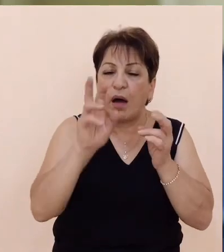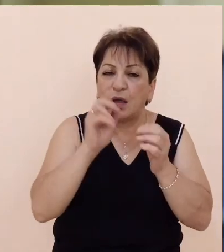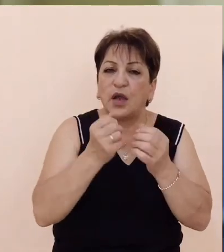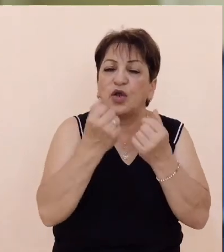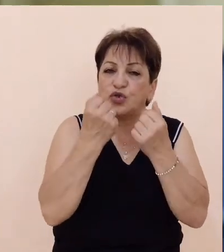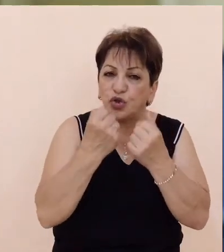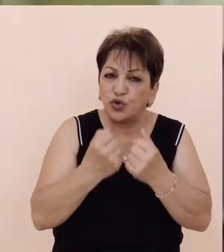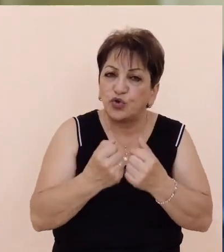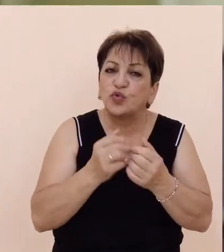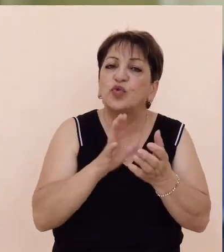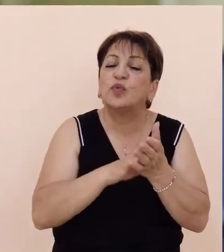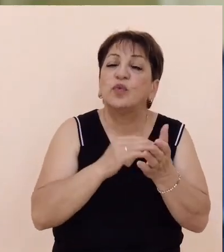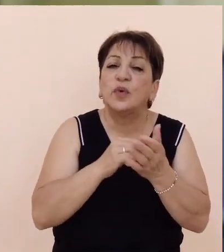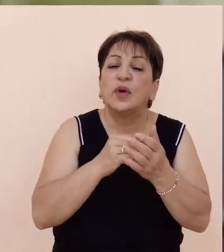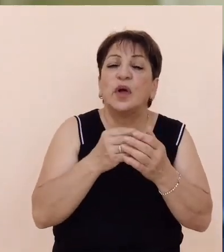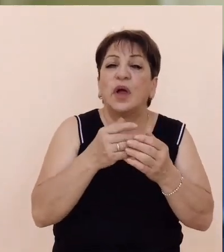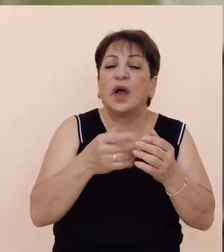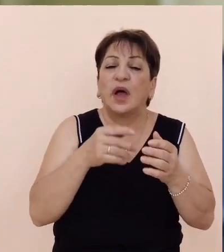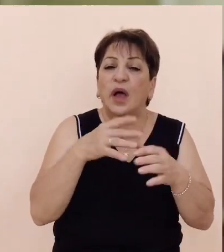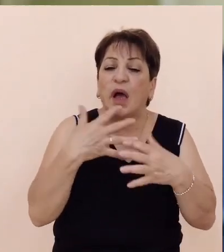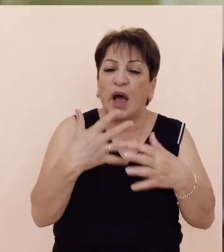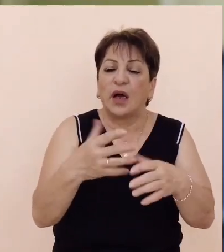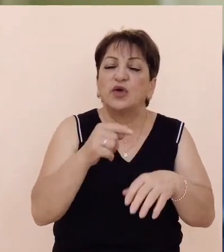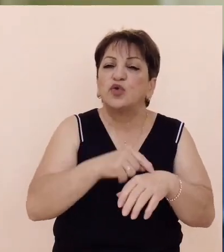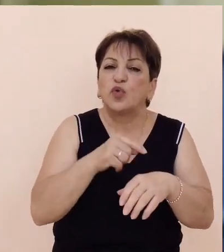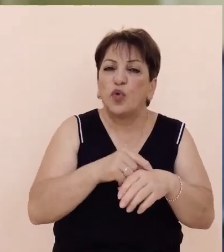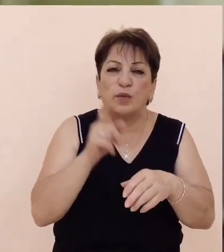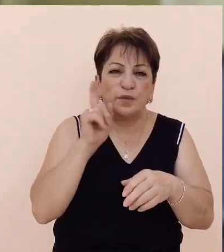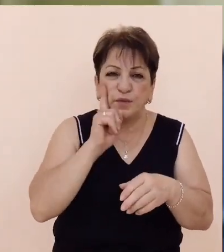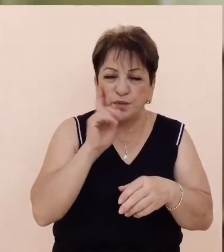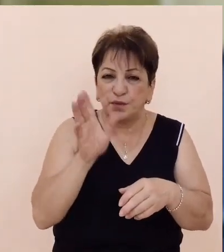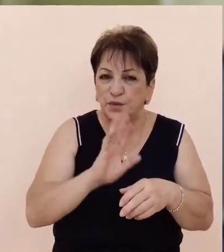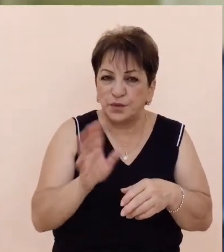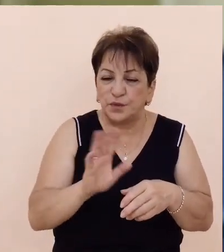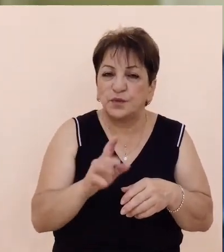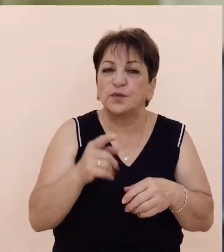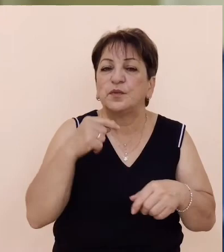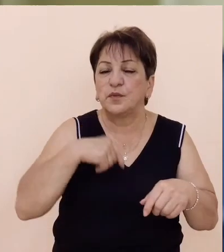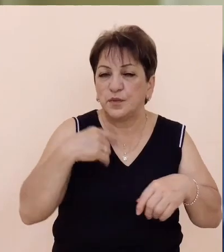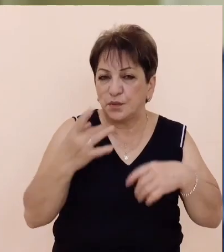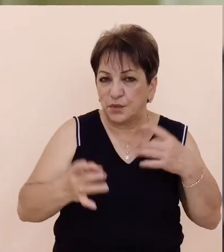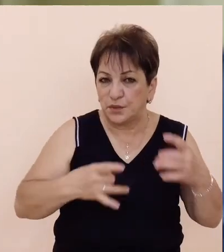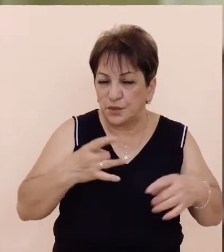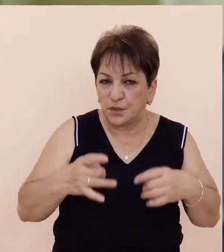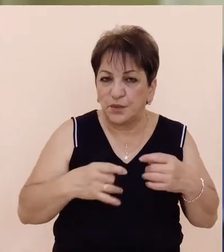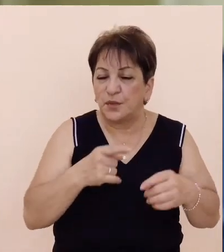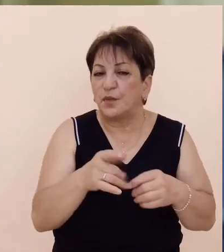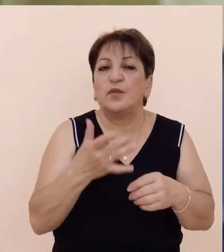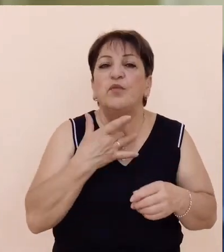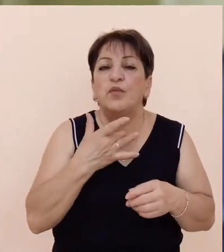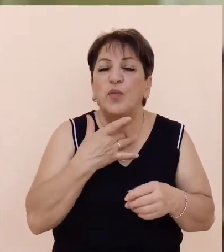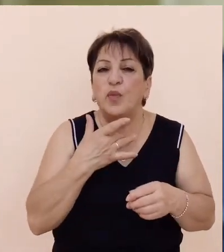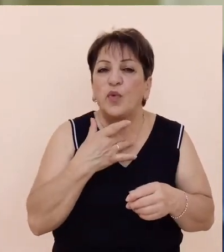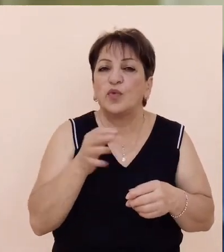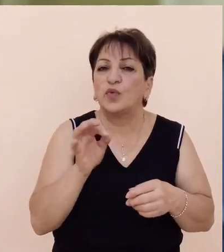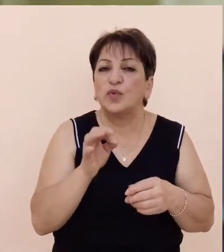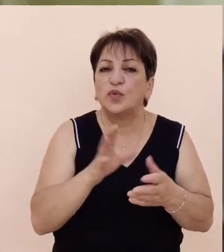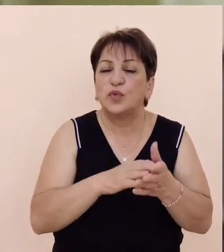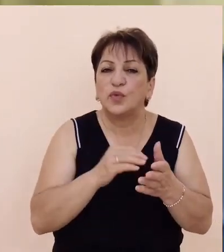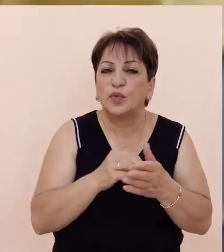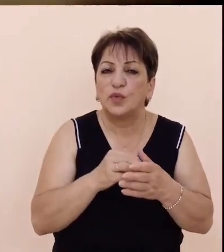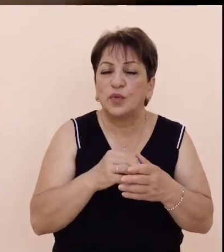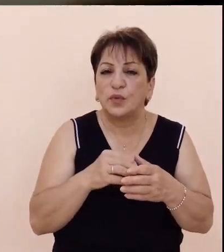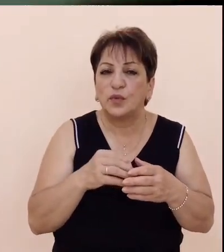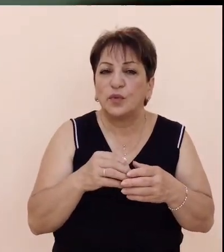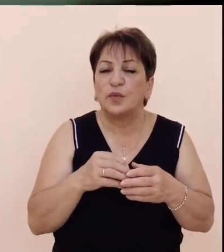որի հետևանքով հղին կարող է զգալ որոշակի դիսկոմֆորտ։ Հիմնական գանգատը այս շաբաթականում դա